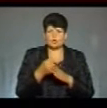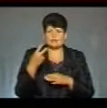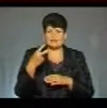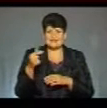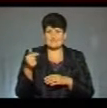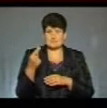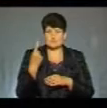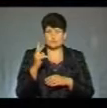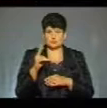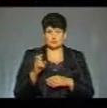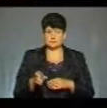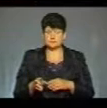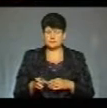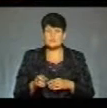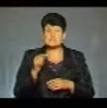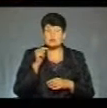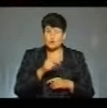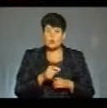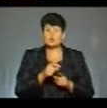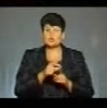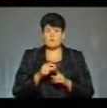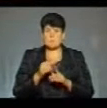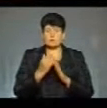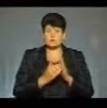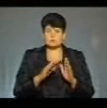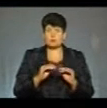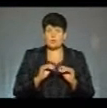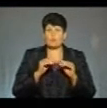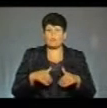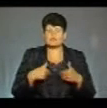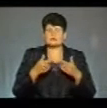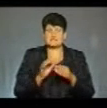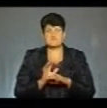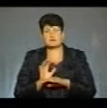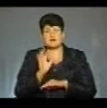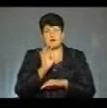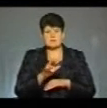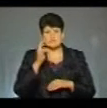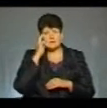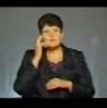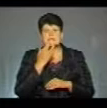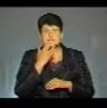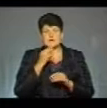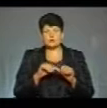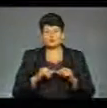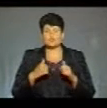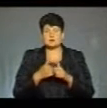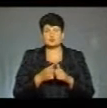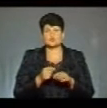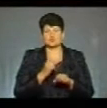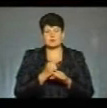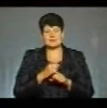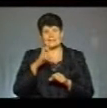за метр кубічний. За його словами, протоколи з пропозицією підвищення тарифів відправлять до Києва в Національну комісію, що здійснює